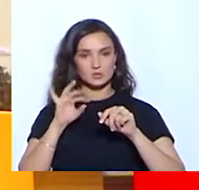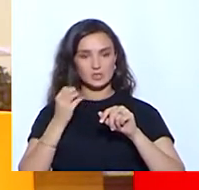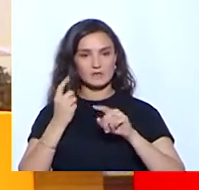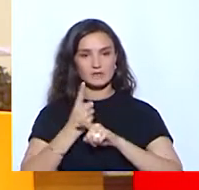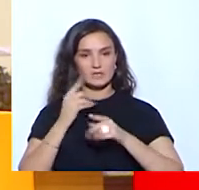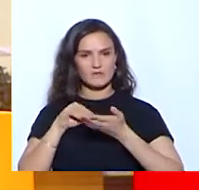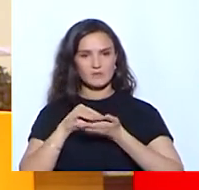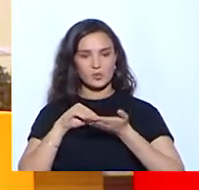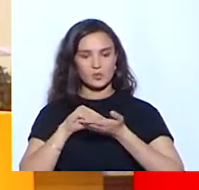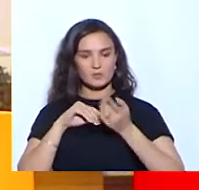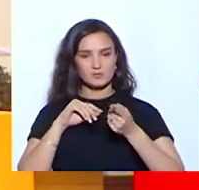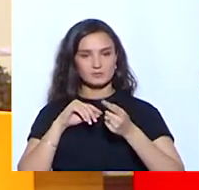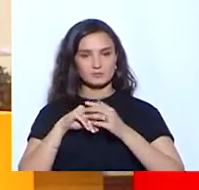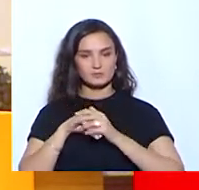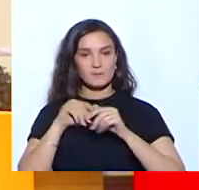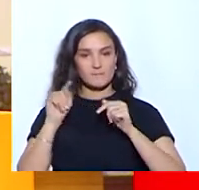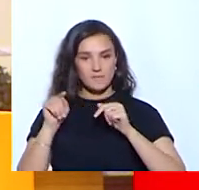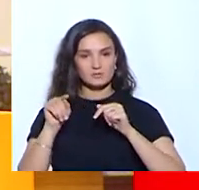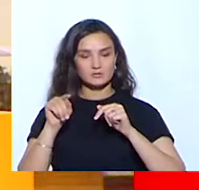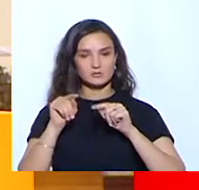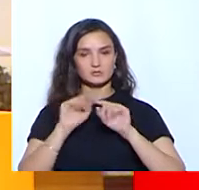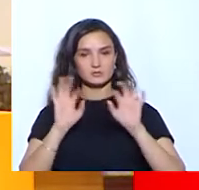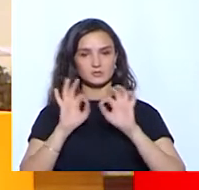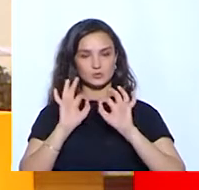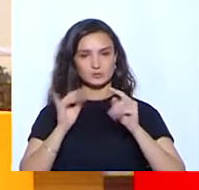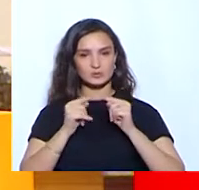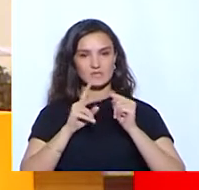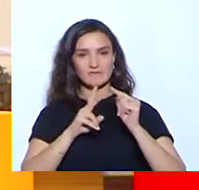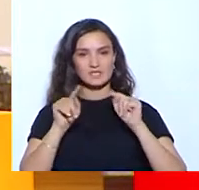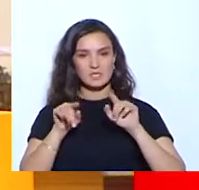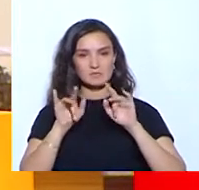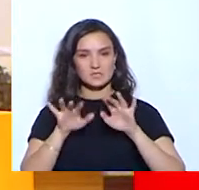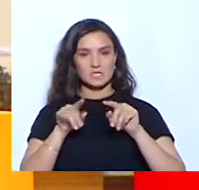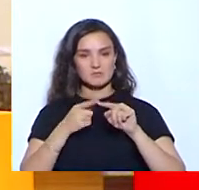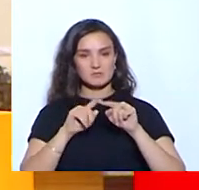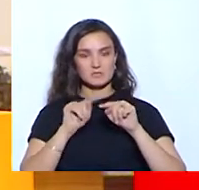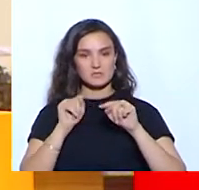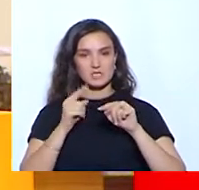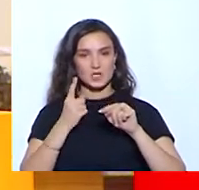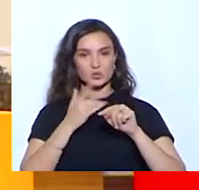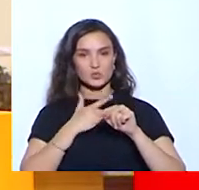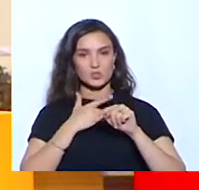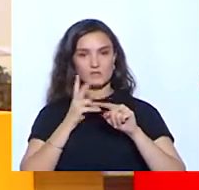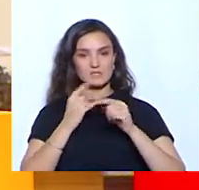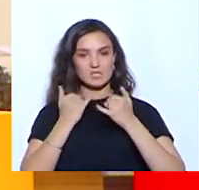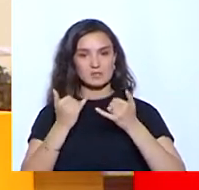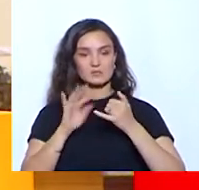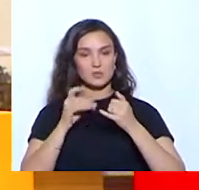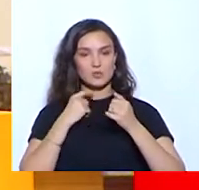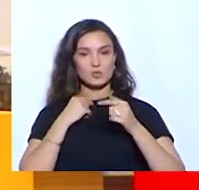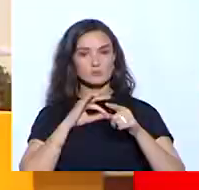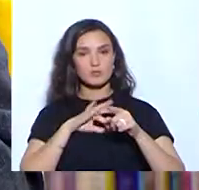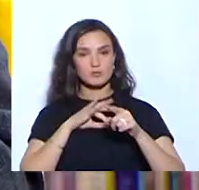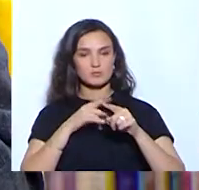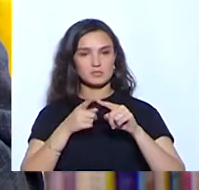ერთხელ გავიმეორებთ, მან ხაზგასმით ბრძანა, ვინც ამ საქმეს დიდად ერთგულად არ ემსახურება, ანუ ალკოჰოლის